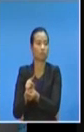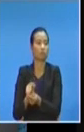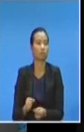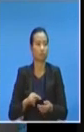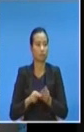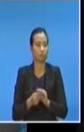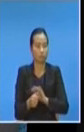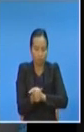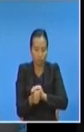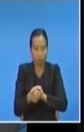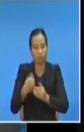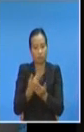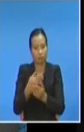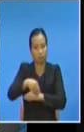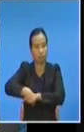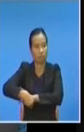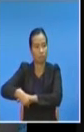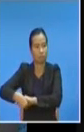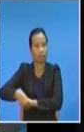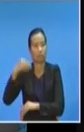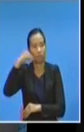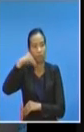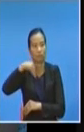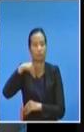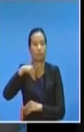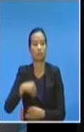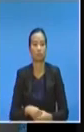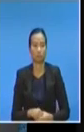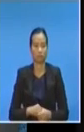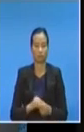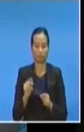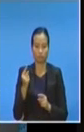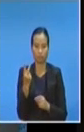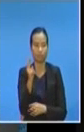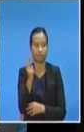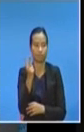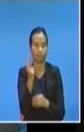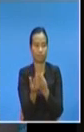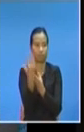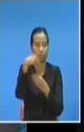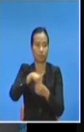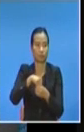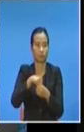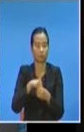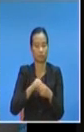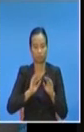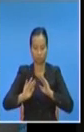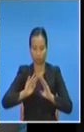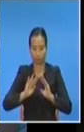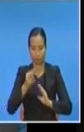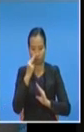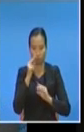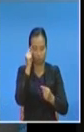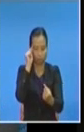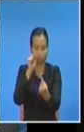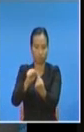ราะฉะนั้นตรงนี้คือประเด็นหลักสำคัญที่ว่าเราจะมาเอาสองอย่างนี้มาประกอบการทวงน้ำหนักกันอย่างไรให้มันเหมาะส